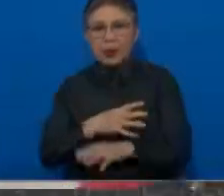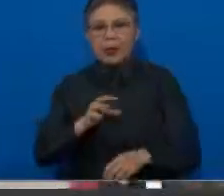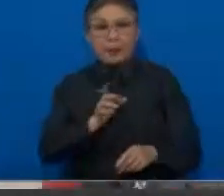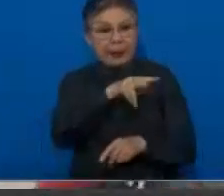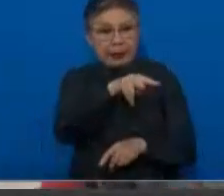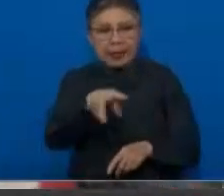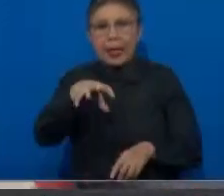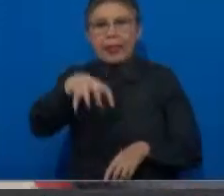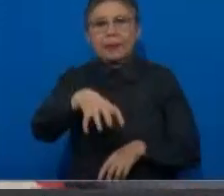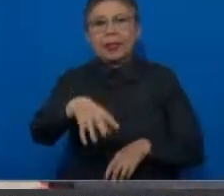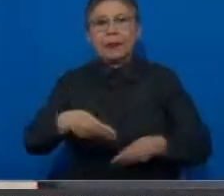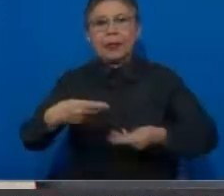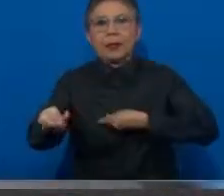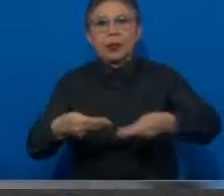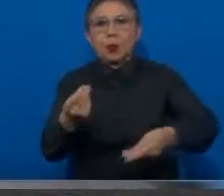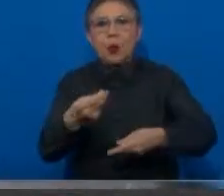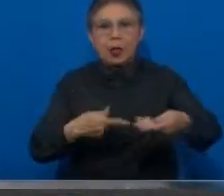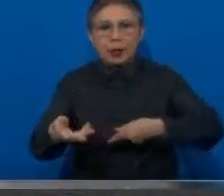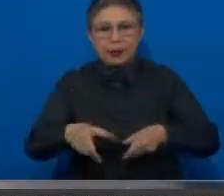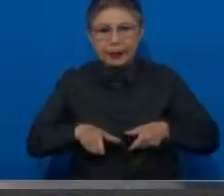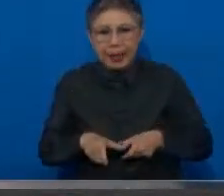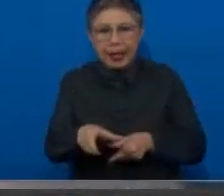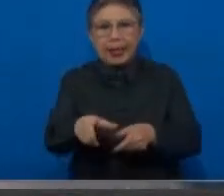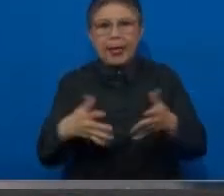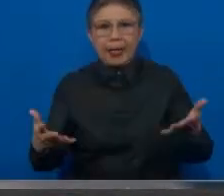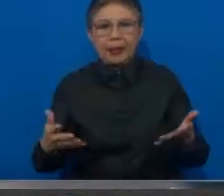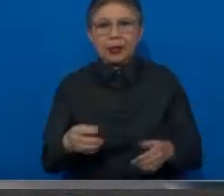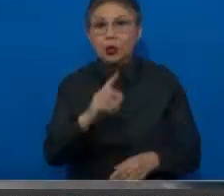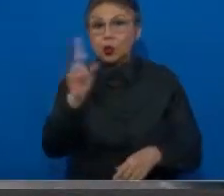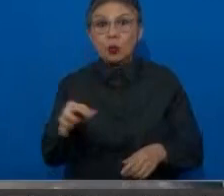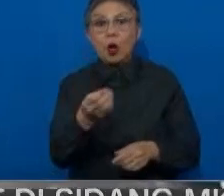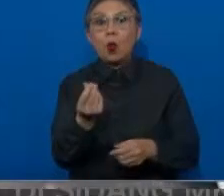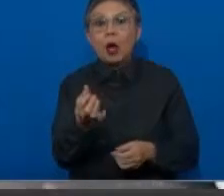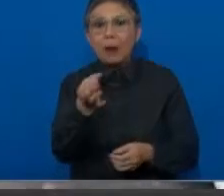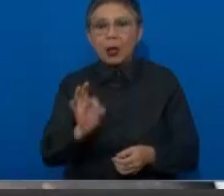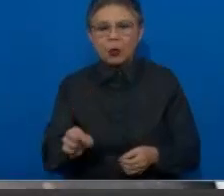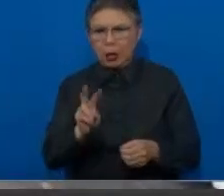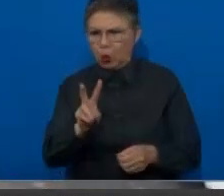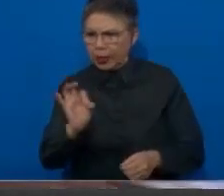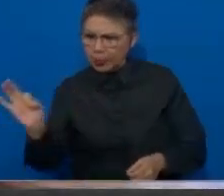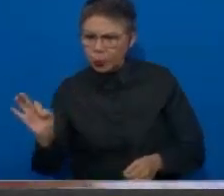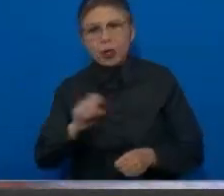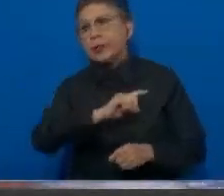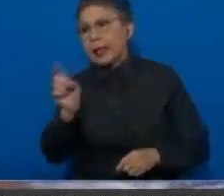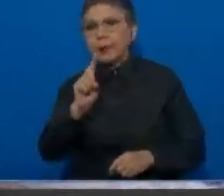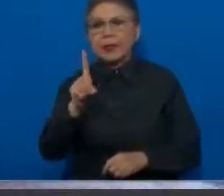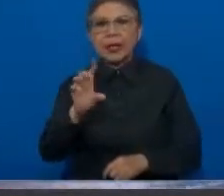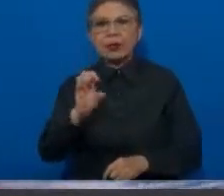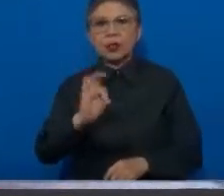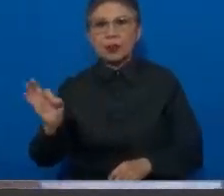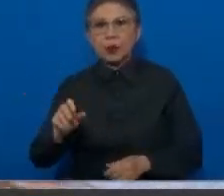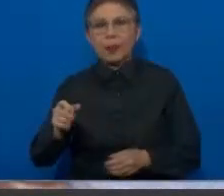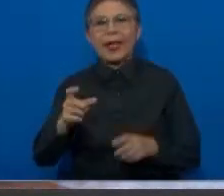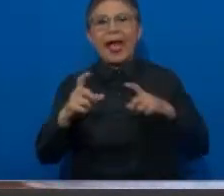uang di sepanjang jalan protokol. Satu persatu uang baru dari Rp2.000 sampai Rp100.000 diperiksa dengan